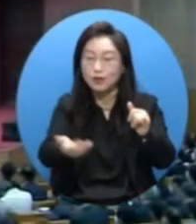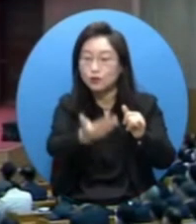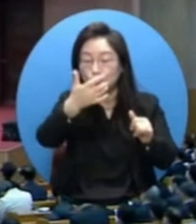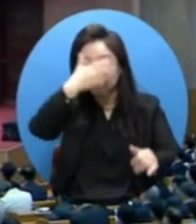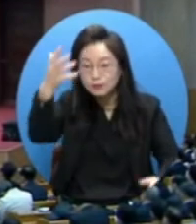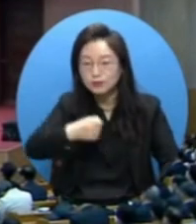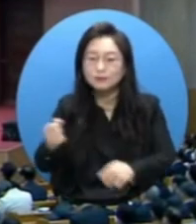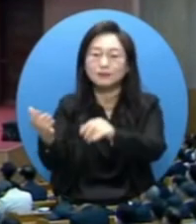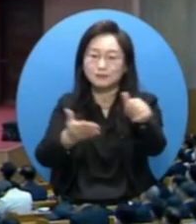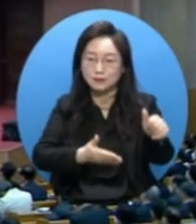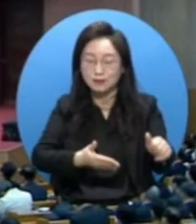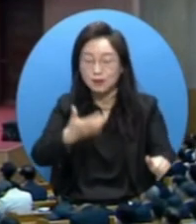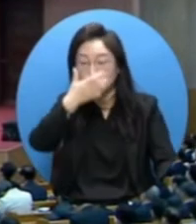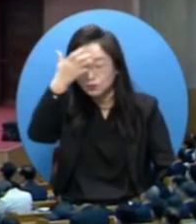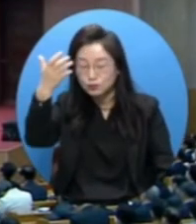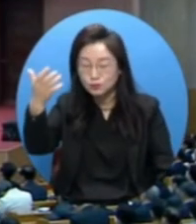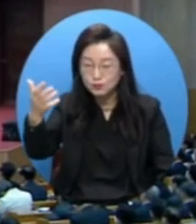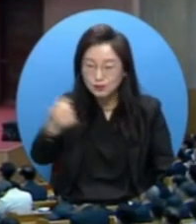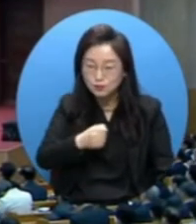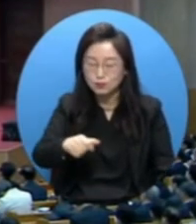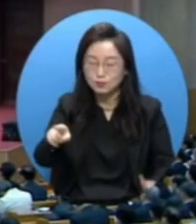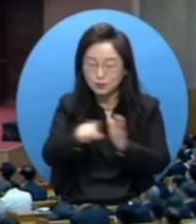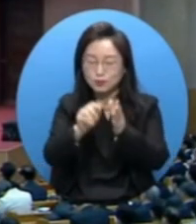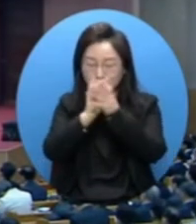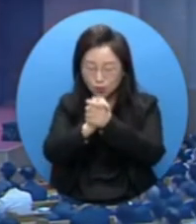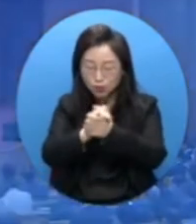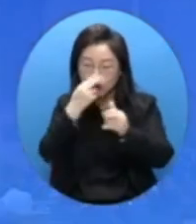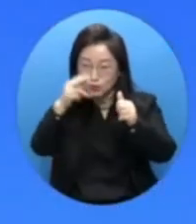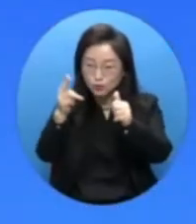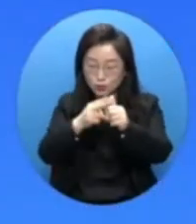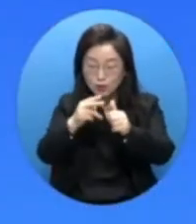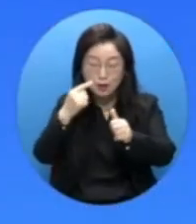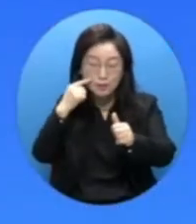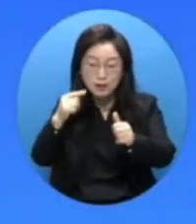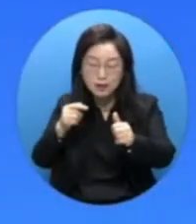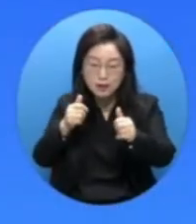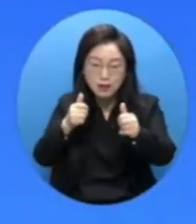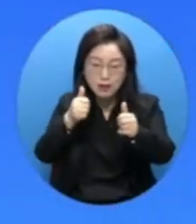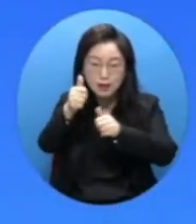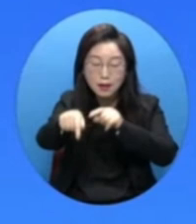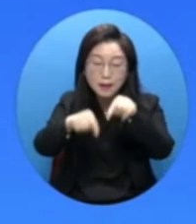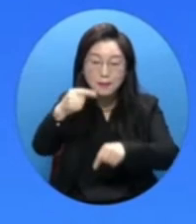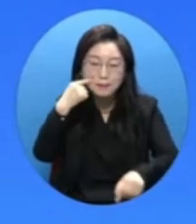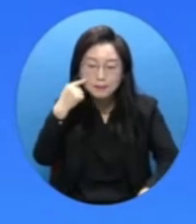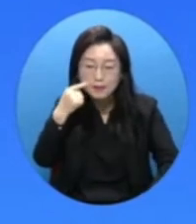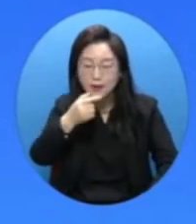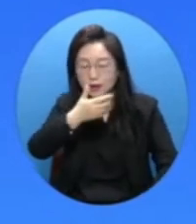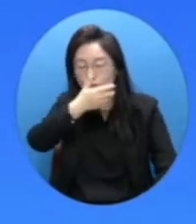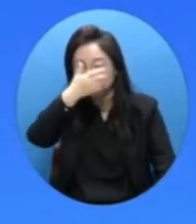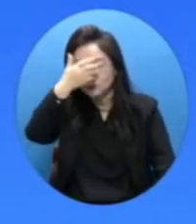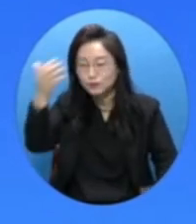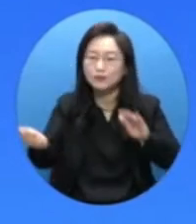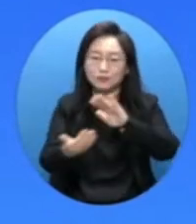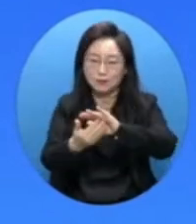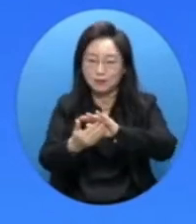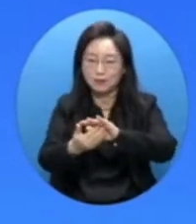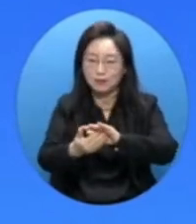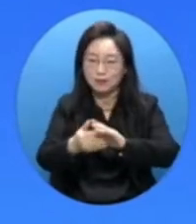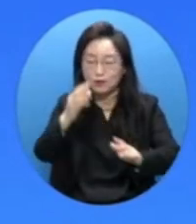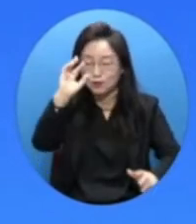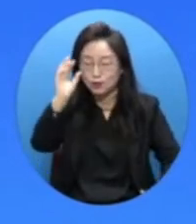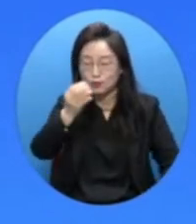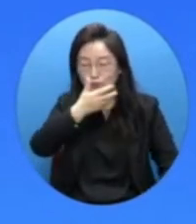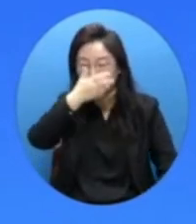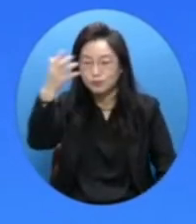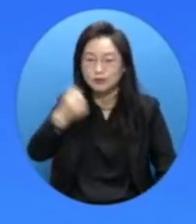되기를 바랍니다 꿈꾸고 믿고 기도하고 믿음으로 도전할 때 위대한 역사가 나타나게 되는 것입니다 거룩한 꿈을 품고 하나님의 약세의